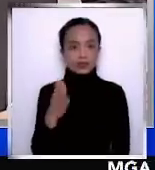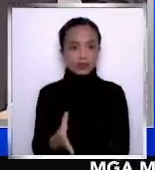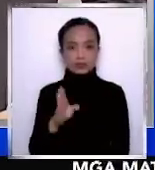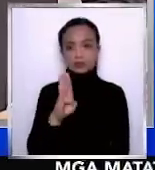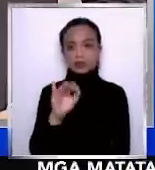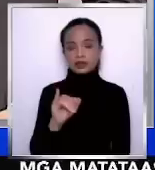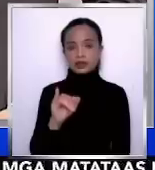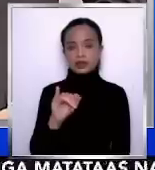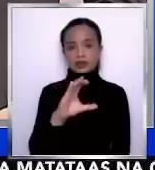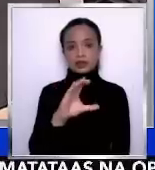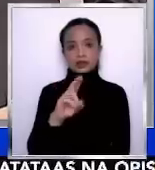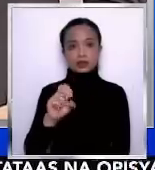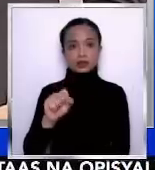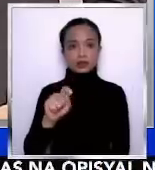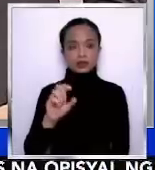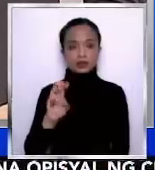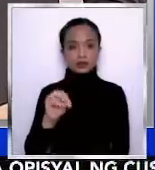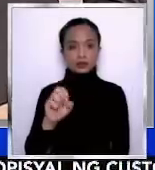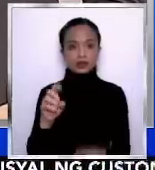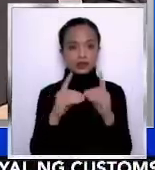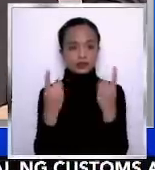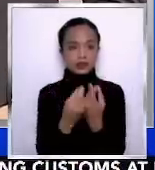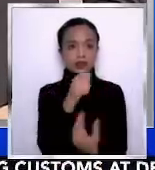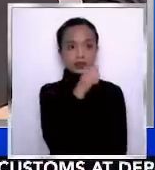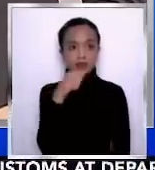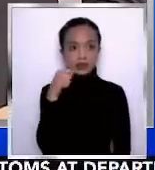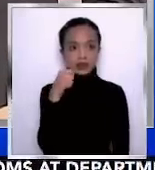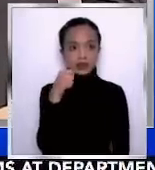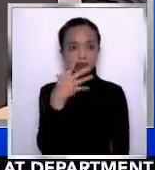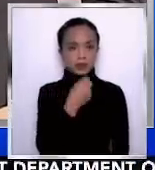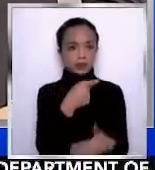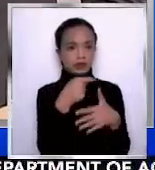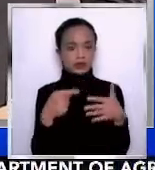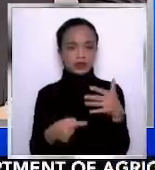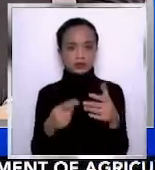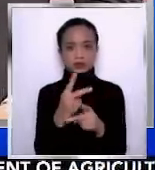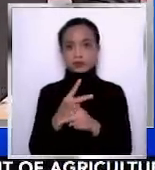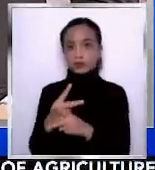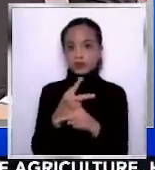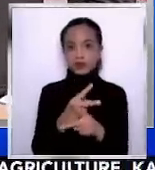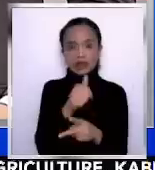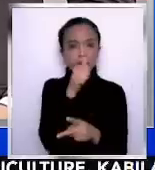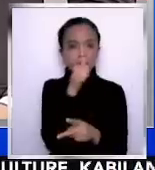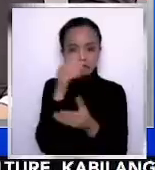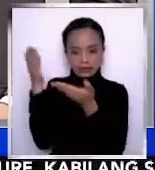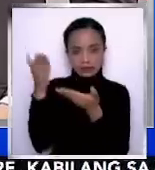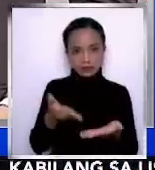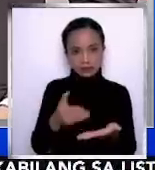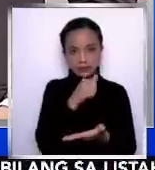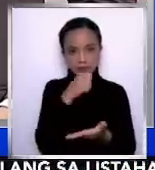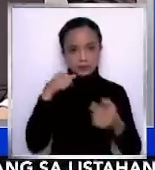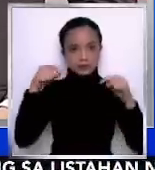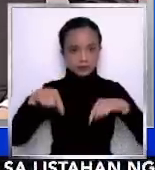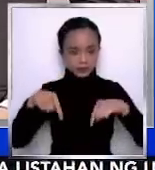ang pinangalanan sa Senado na mga umano'y protektor at smuggler ng agricultural products sa bansa.